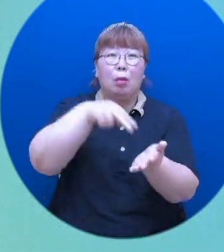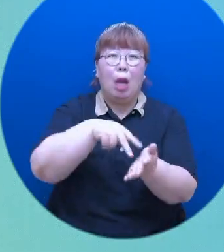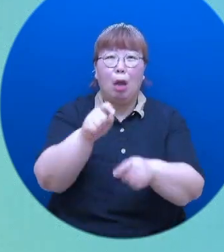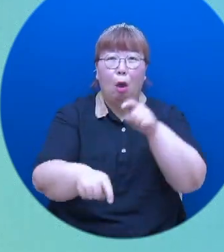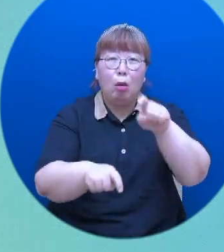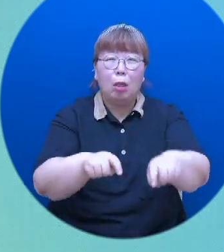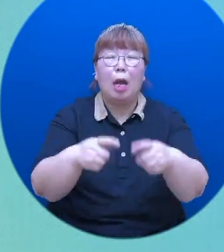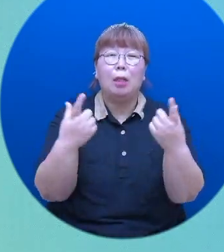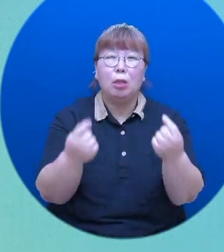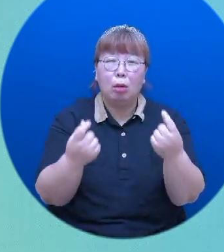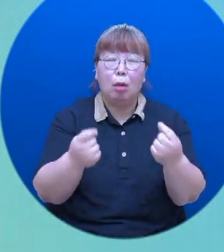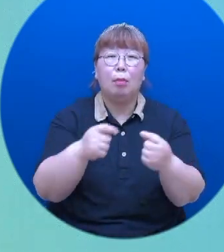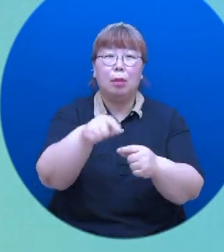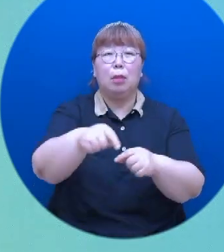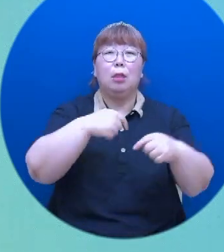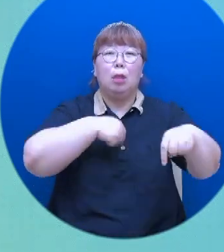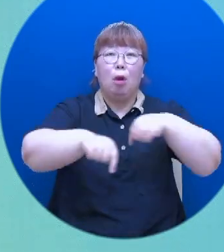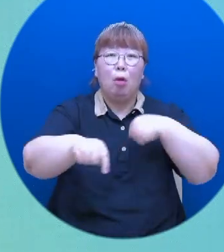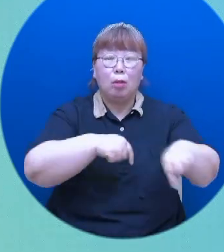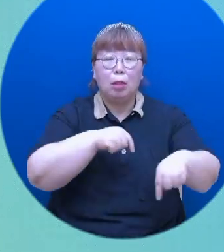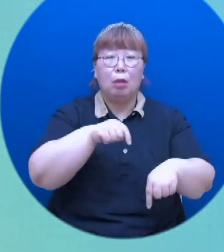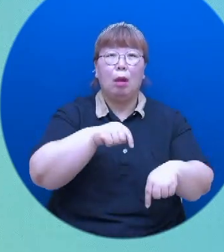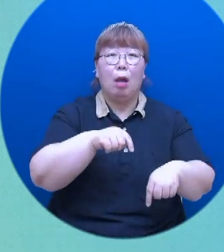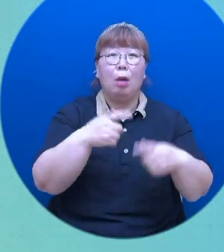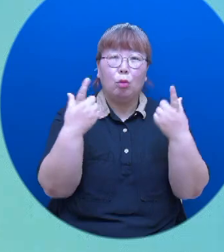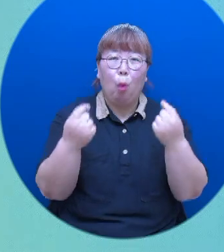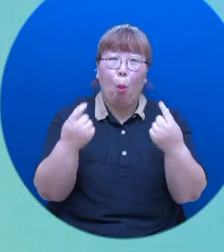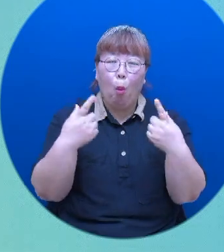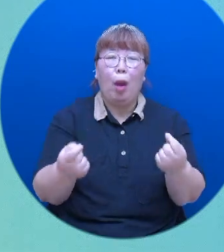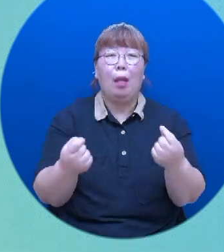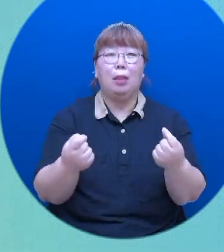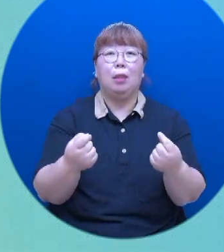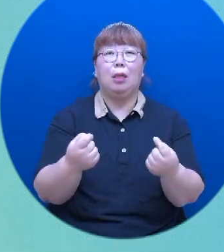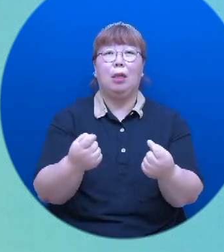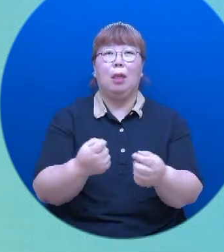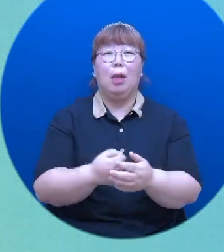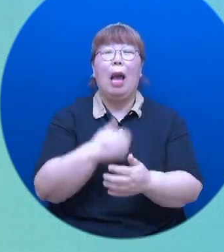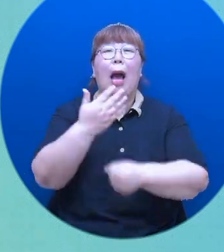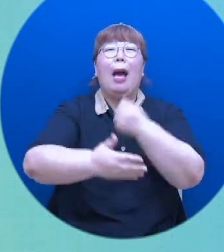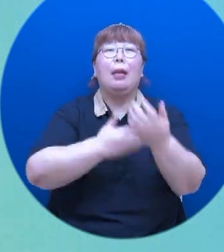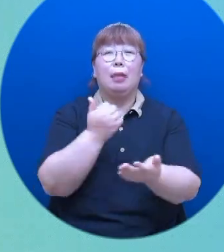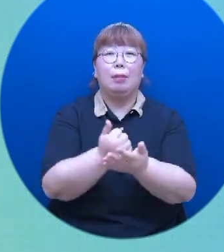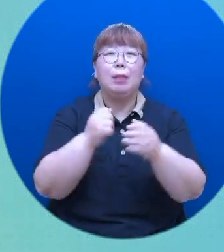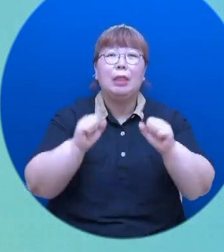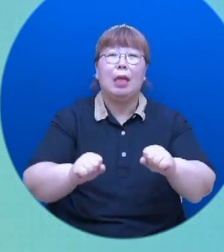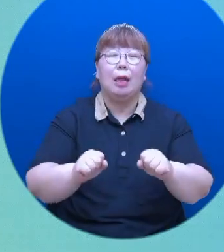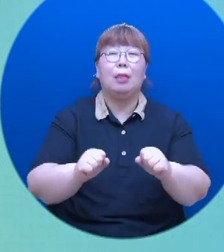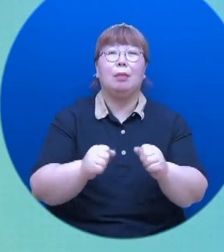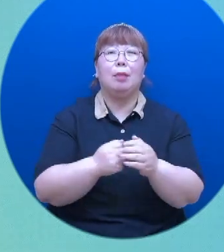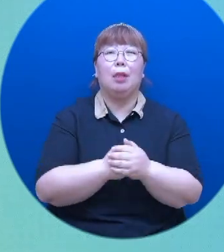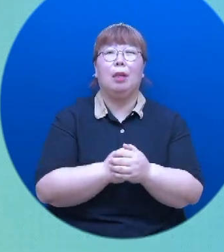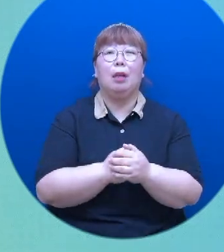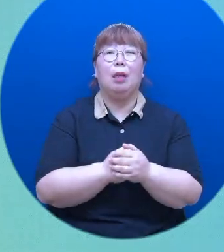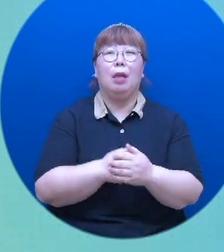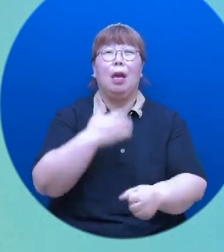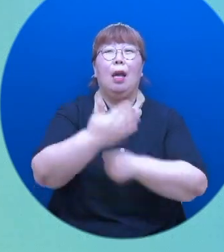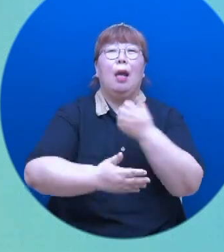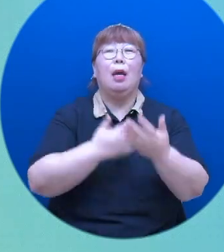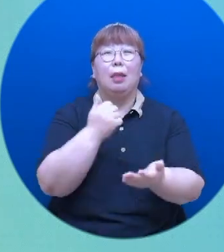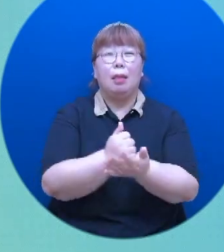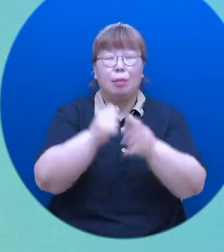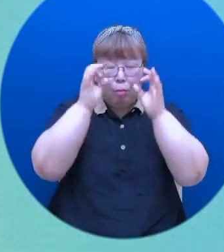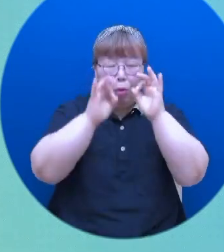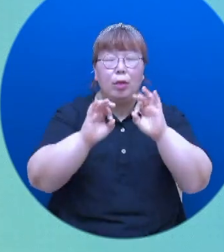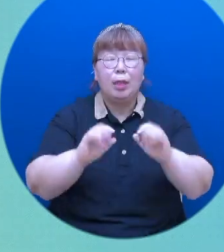역사가 그 자리에 재현이 된 거죠. 여러분, 하나님은 살아계십니다. 하나님은 보이지